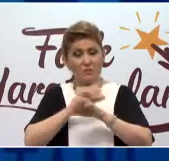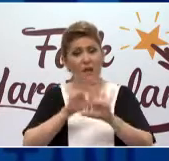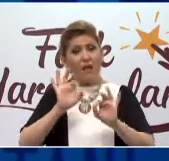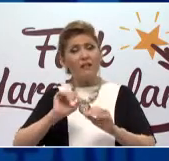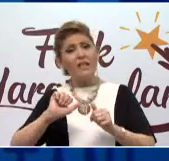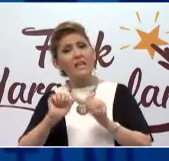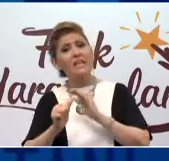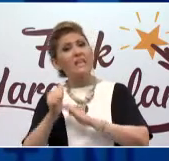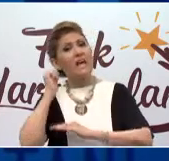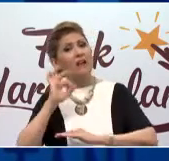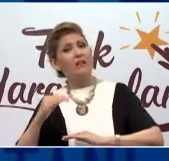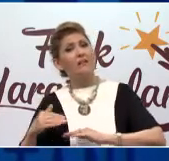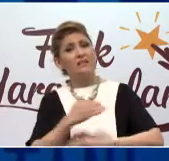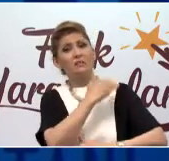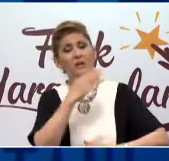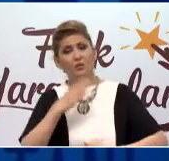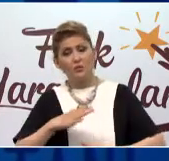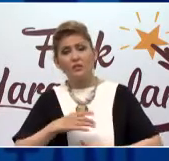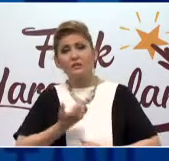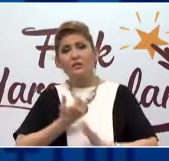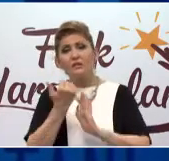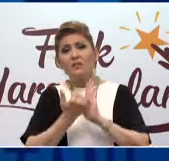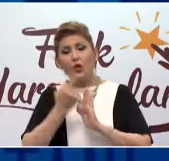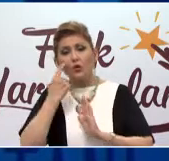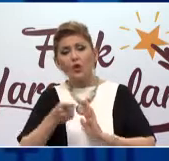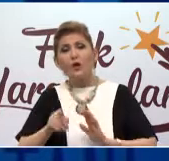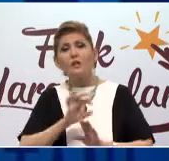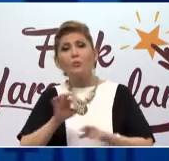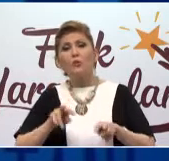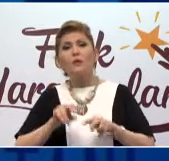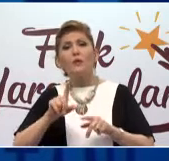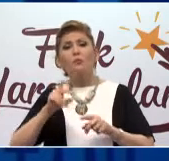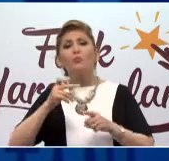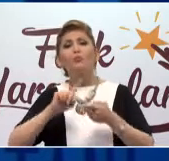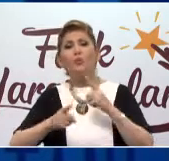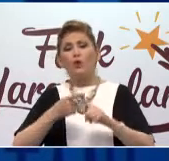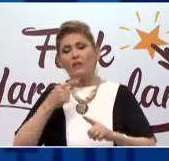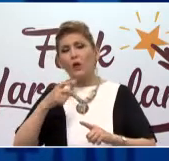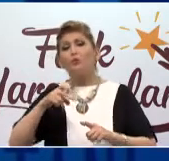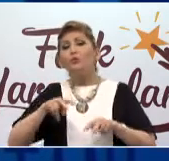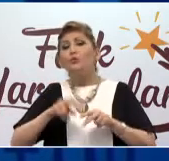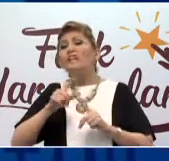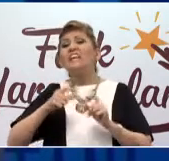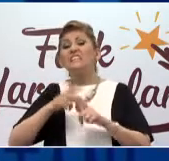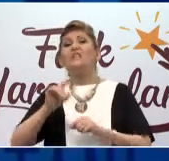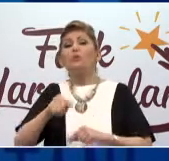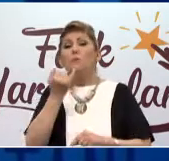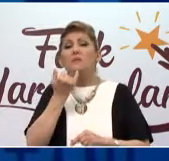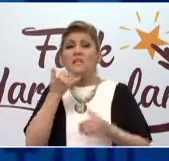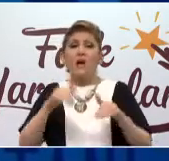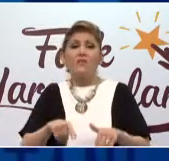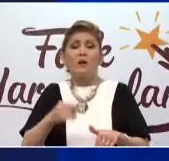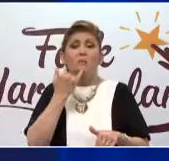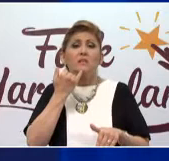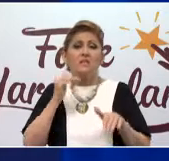dönmek zorundalar çünkü mevcut yasal statü mülteci değiller aslında. Evet. Biz politik olarak mülteci olduklarını söylüyoruz ama misafirler, sığınmacılar, bir